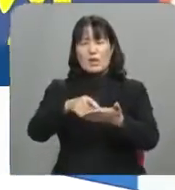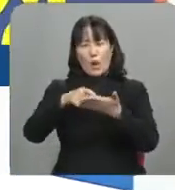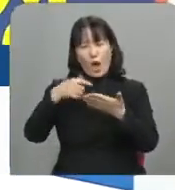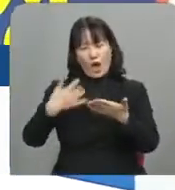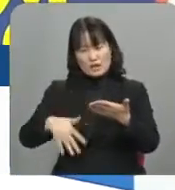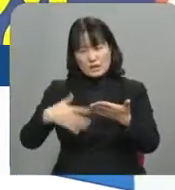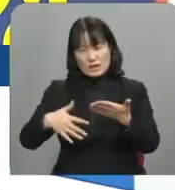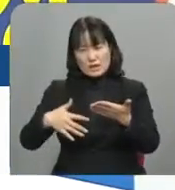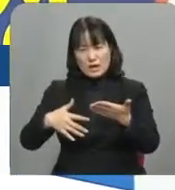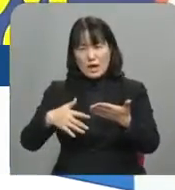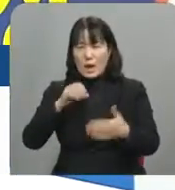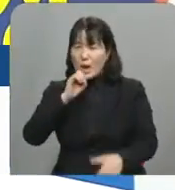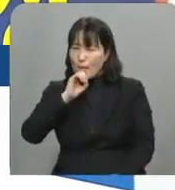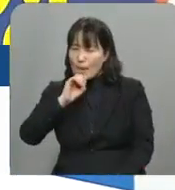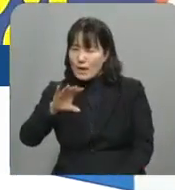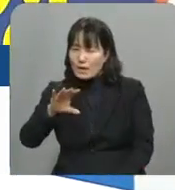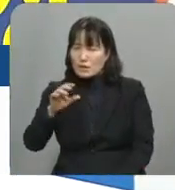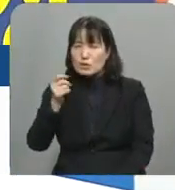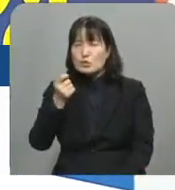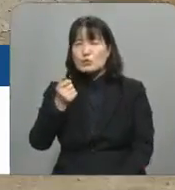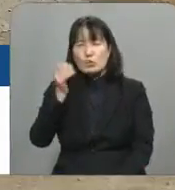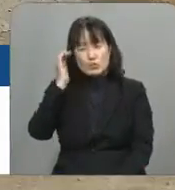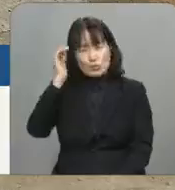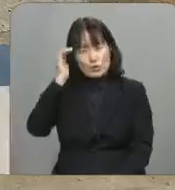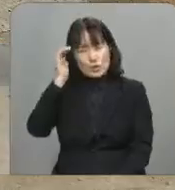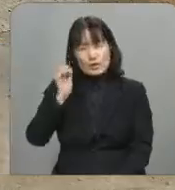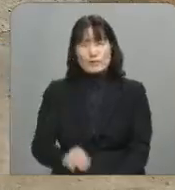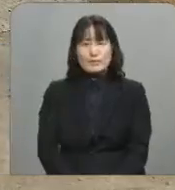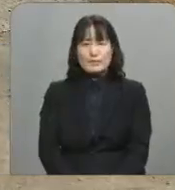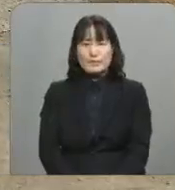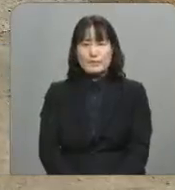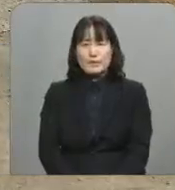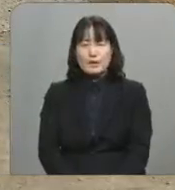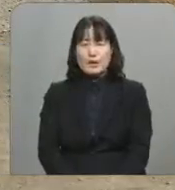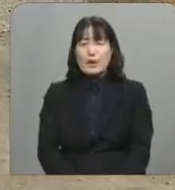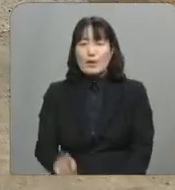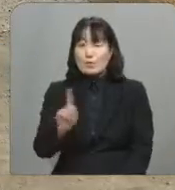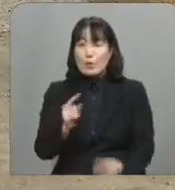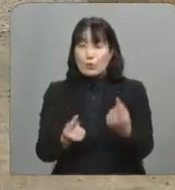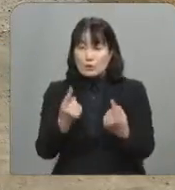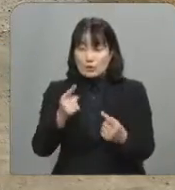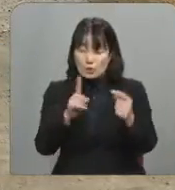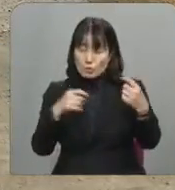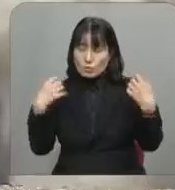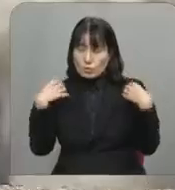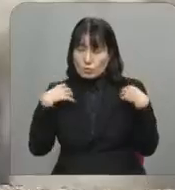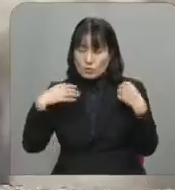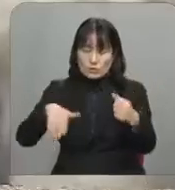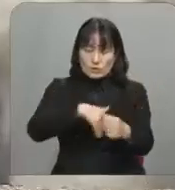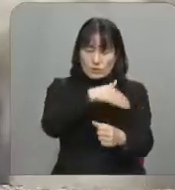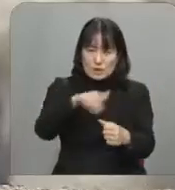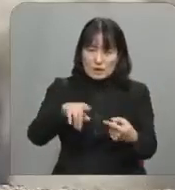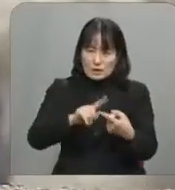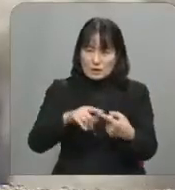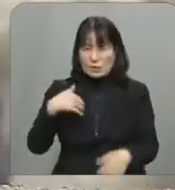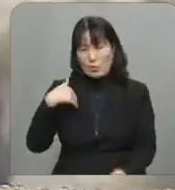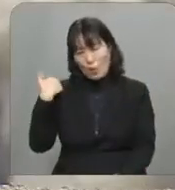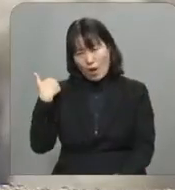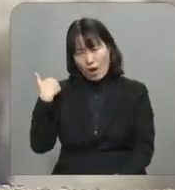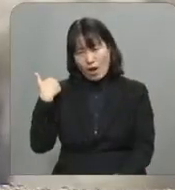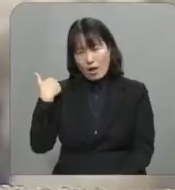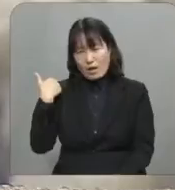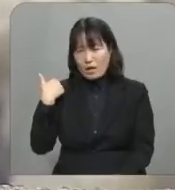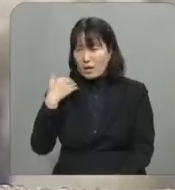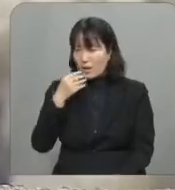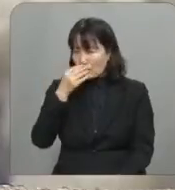것 자체가 조금 어렵습니다. 무엇보다 고성군이 이런 정황을 몰랐는지 아니면 알면서도